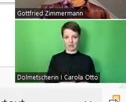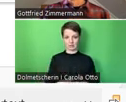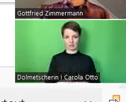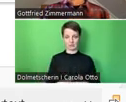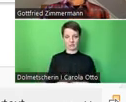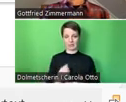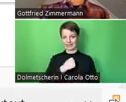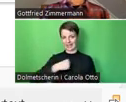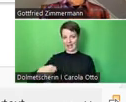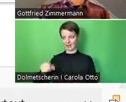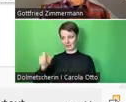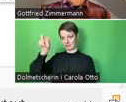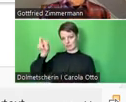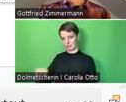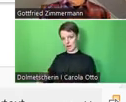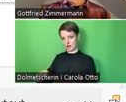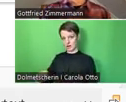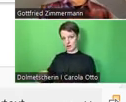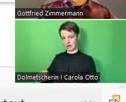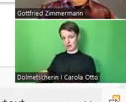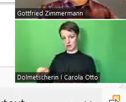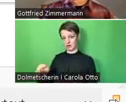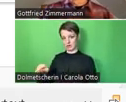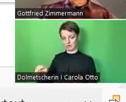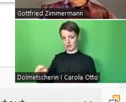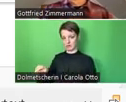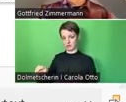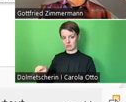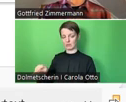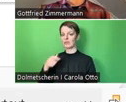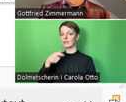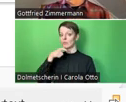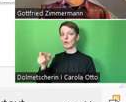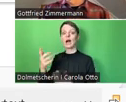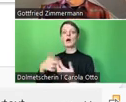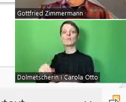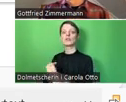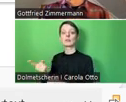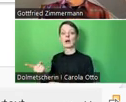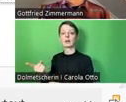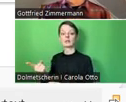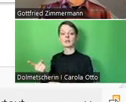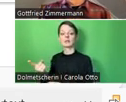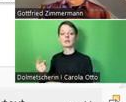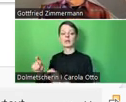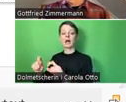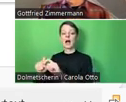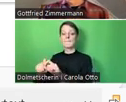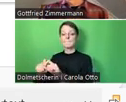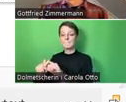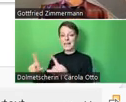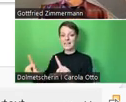dieses Panel. Und was hier steht, ist das, was Word automatisch erzeugt hat. Ein Bild, das